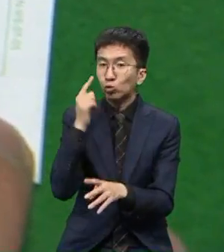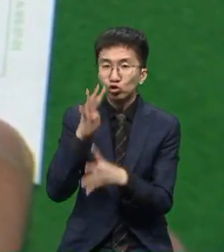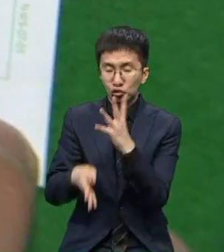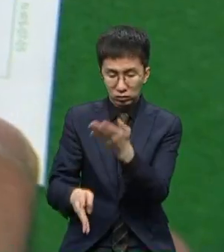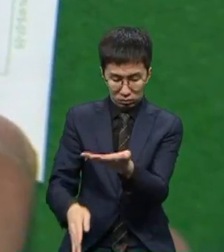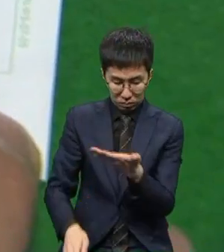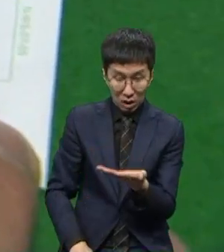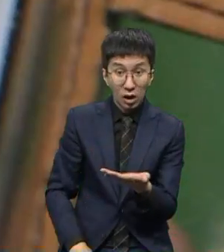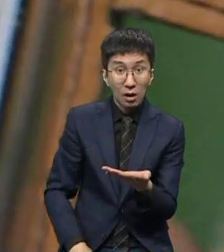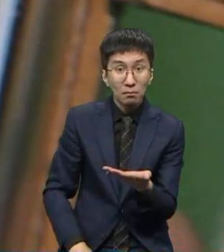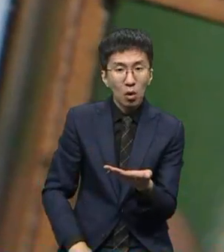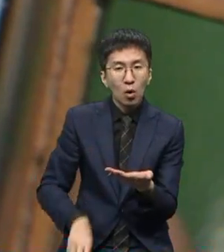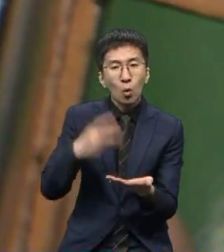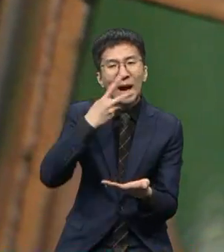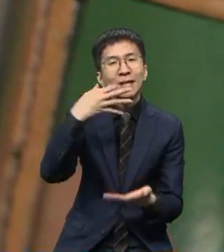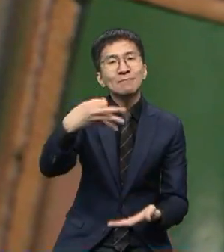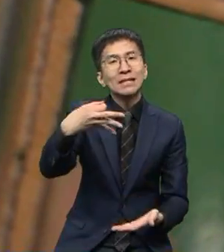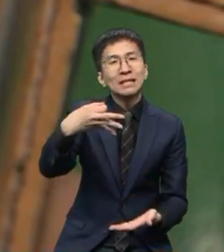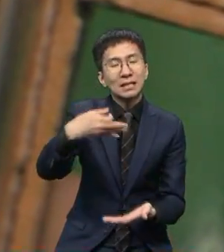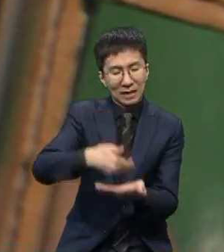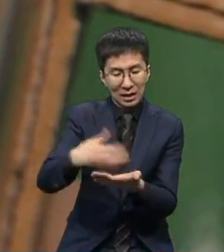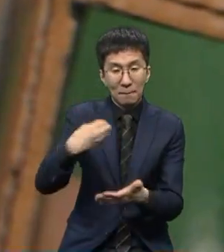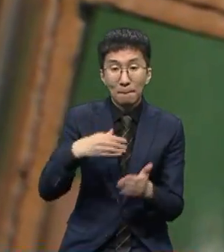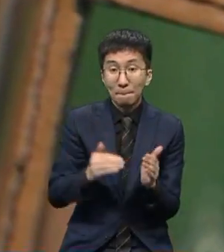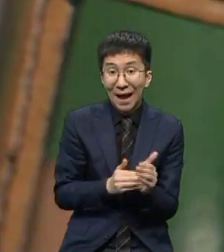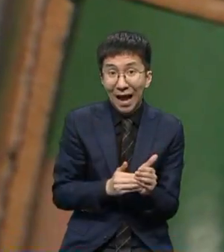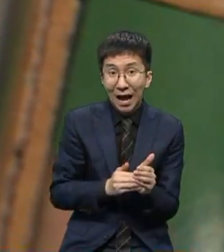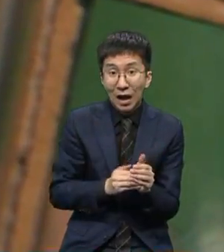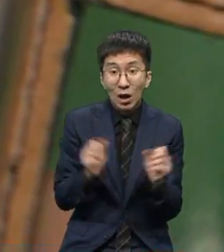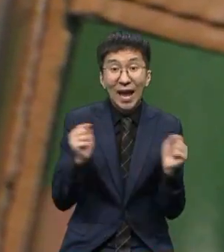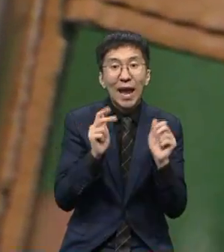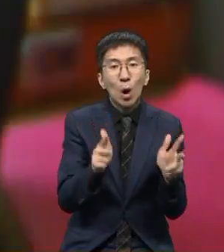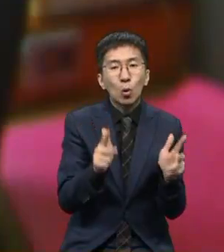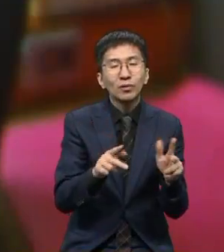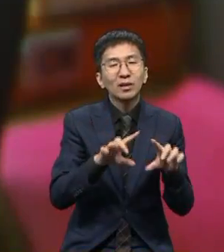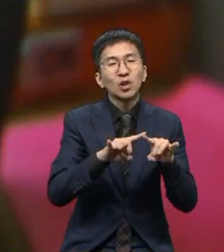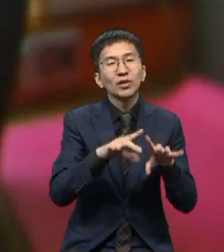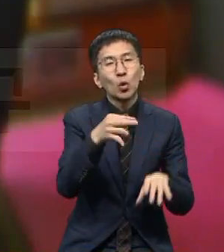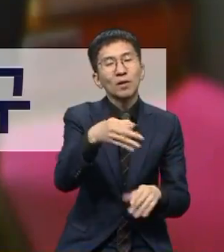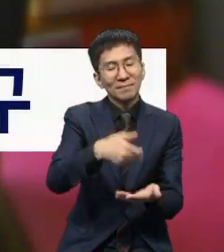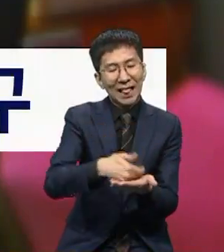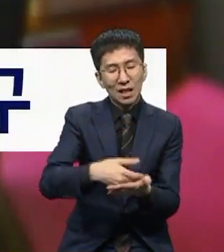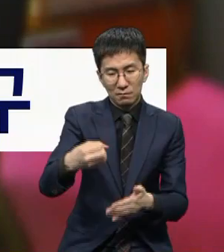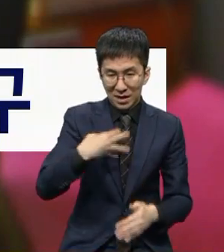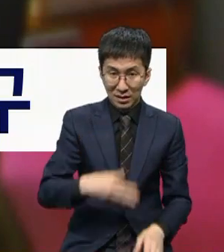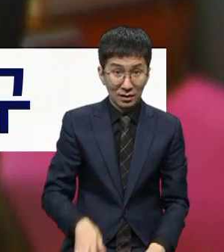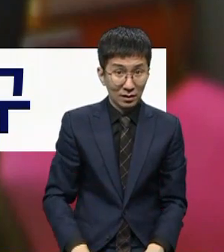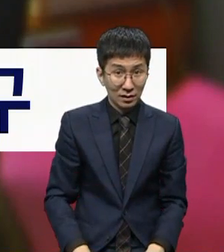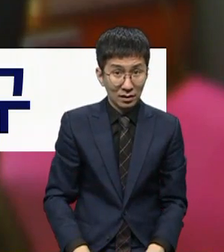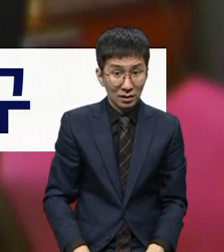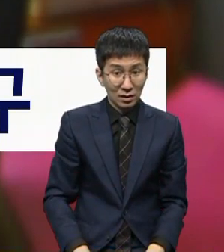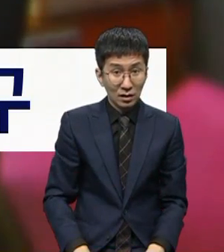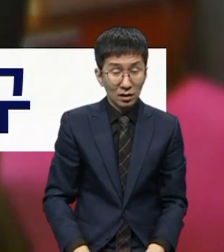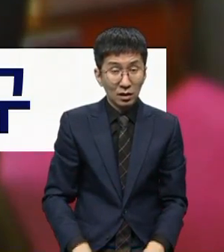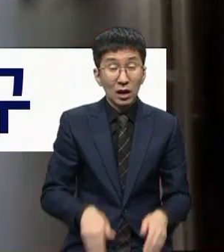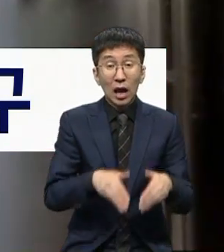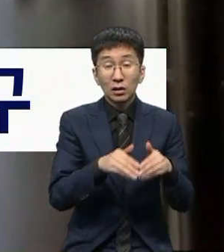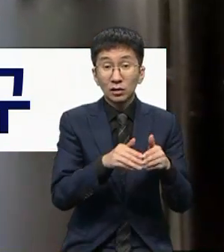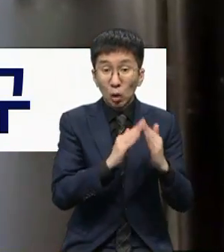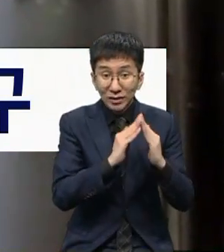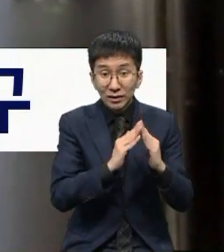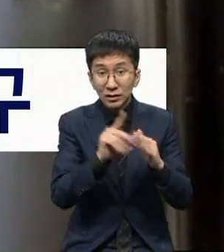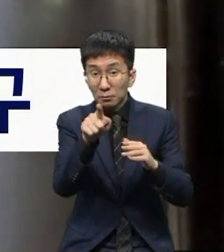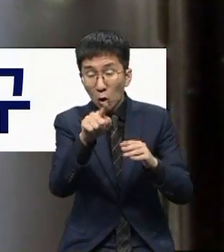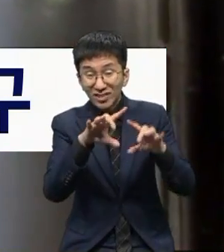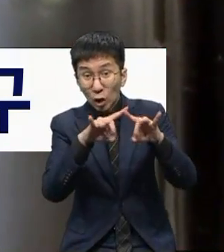경비실 앞으로 온 관리비 명세서 경비실 내에 설치된 에어컨 천기 오금을 내라는 겁니다 별도로 설치한 계량기 에서